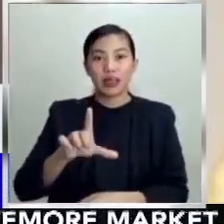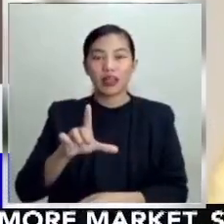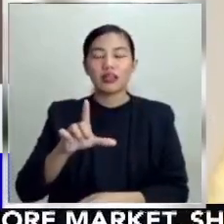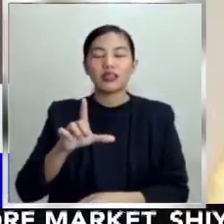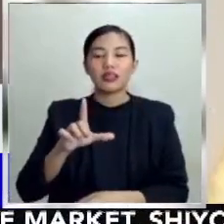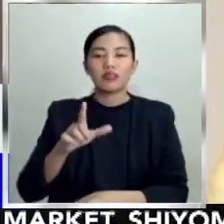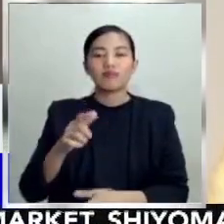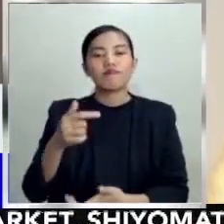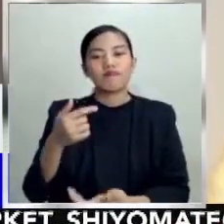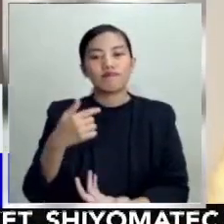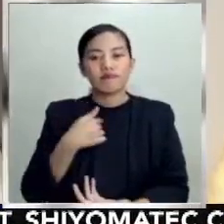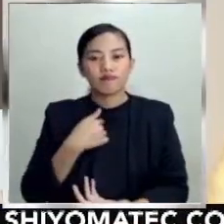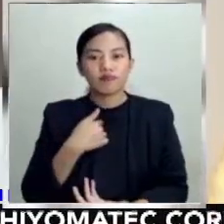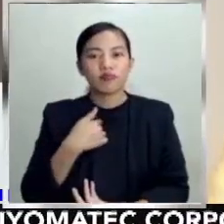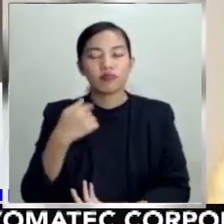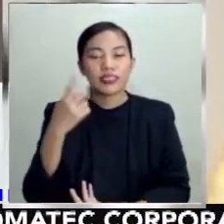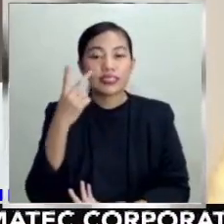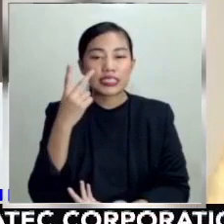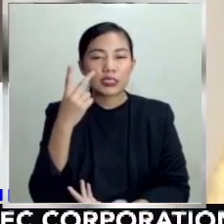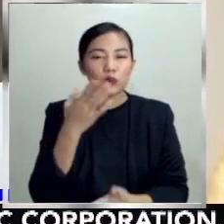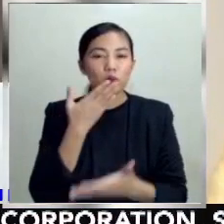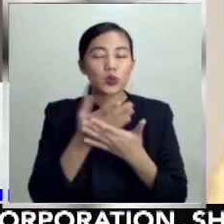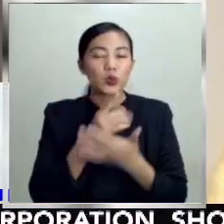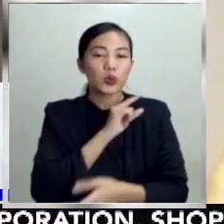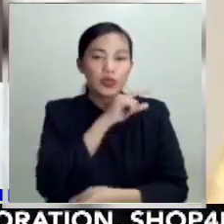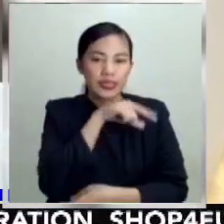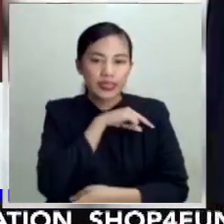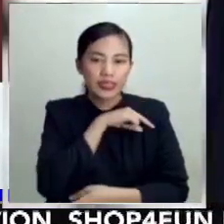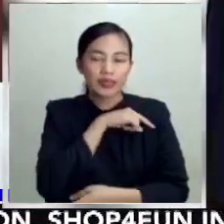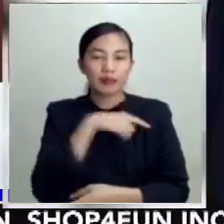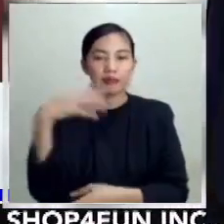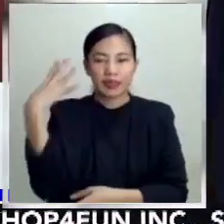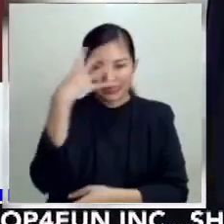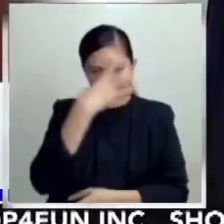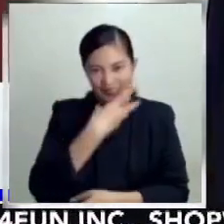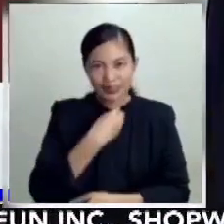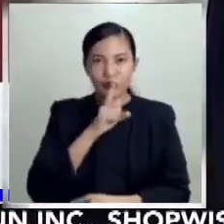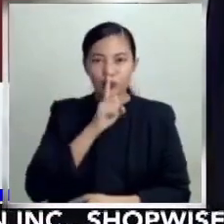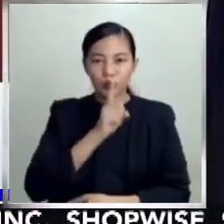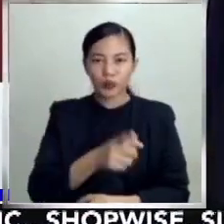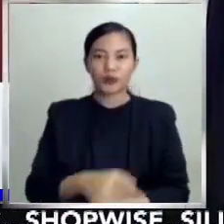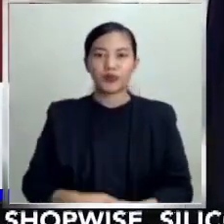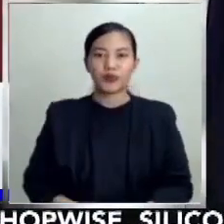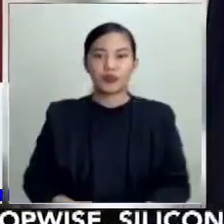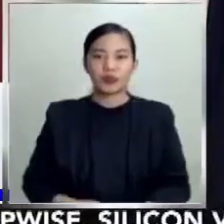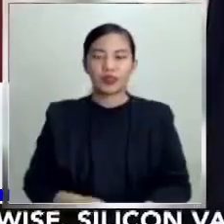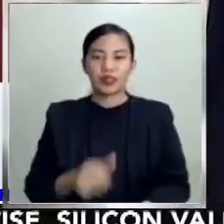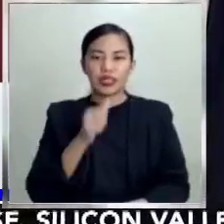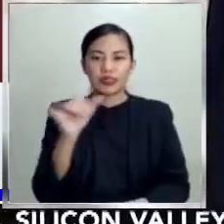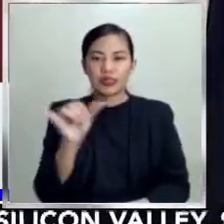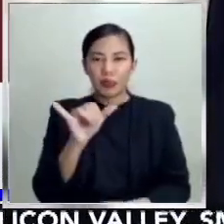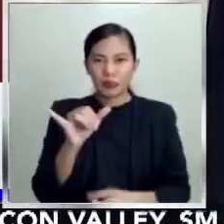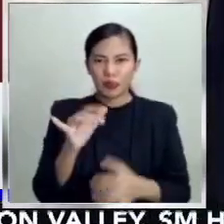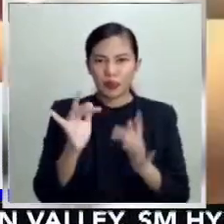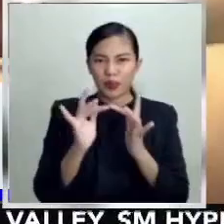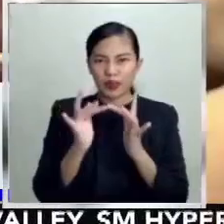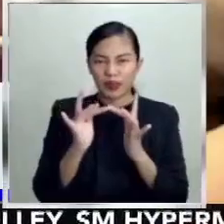Yung masasabi mo maganda. Hindi kamukado sa mga online, hindi mo naman